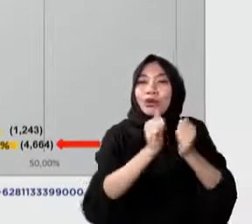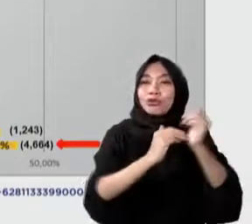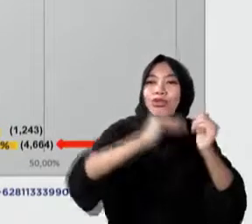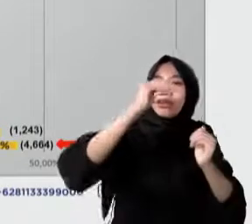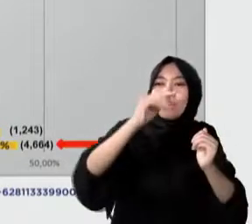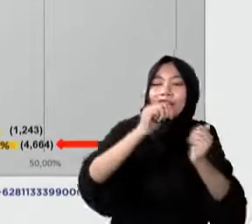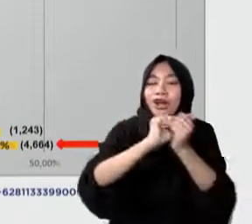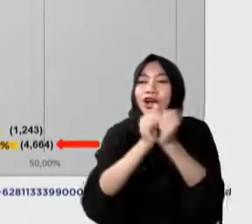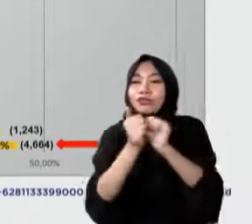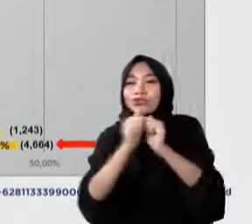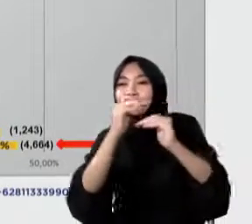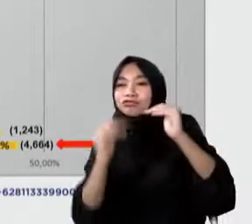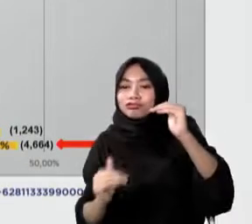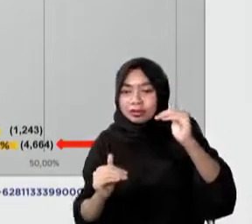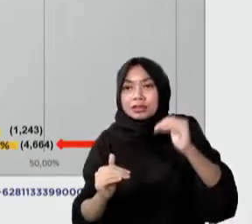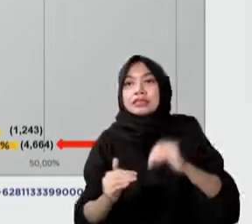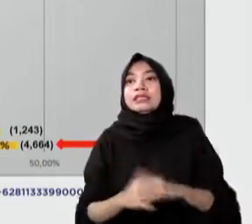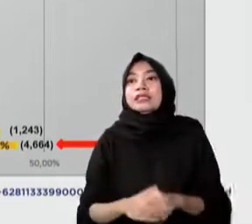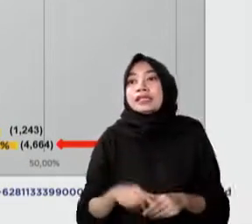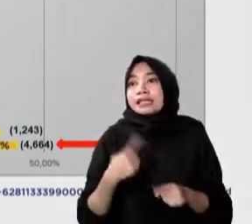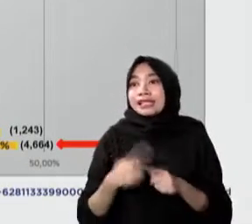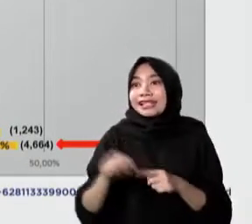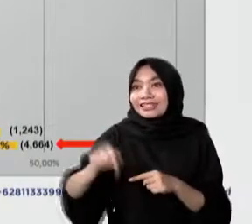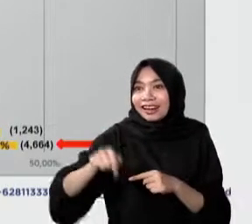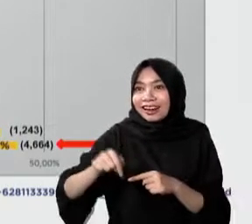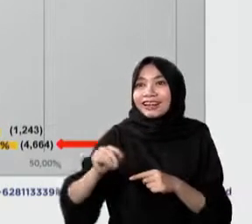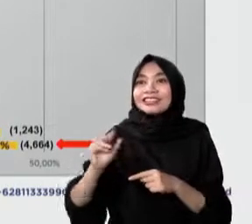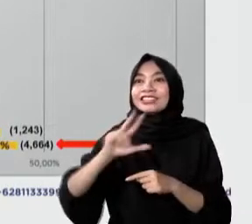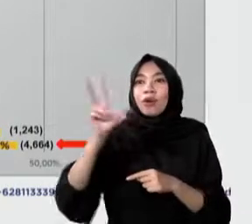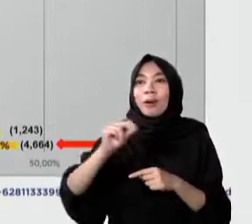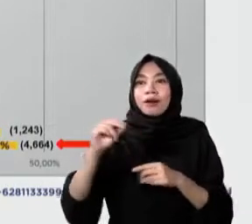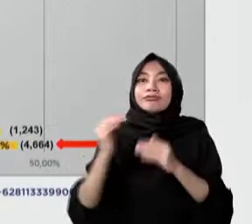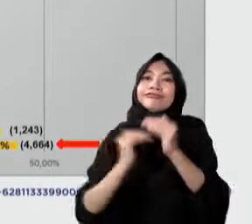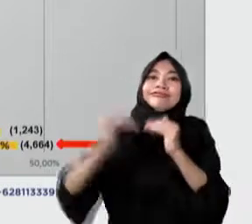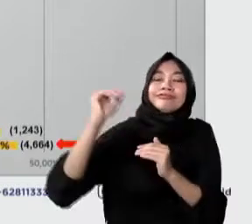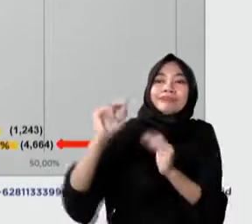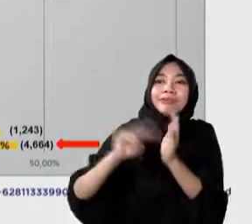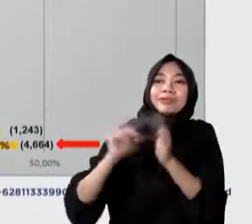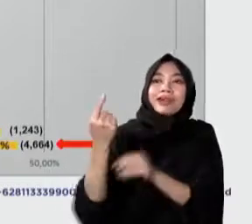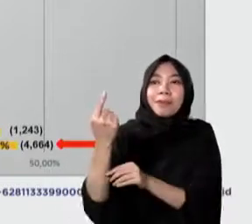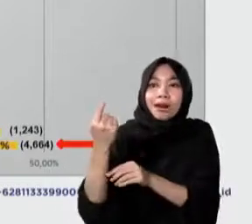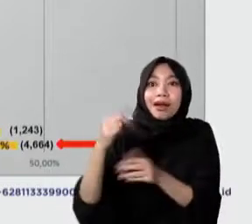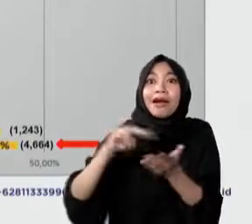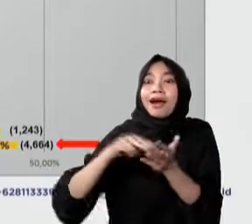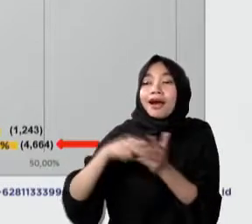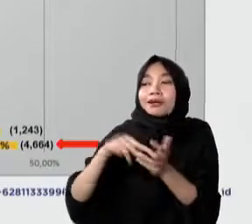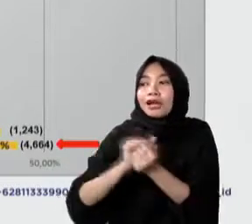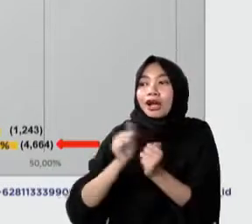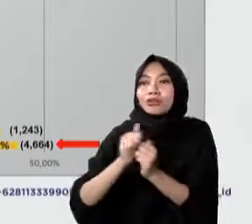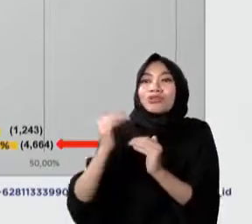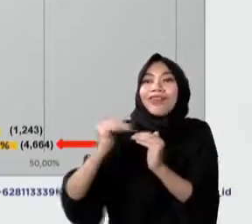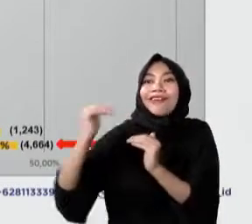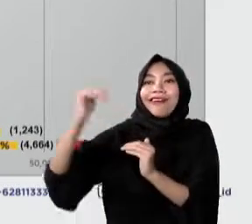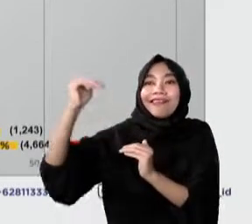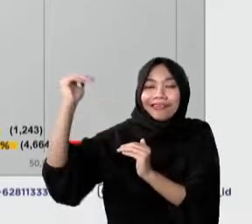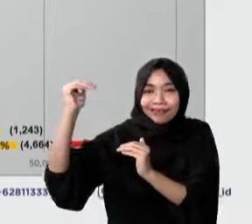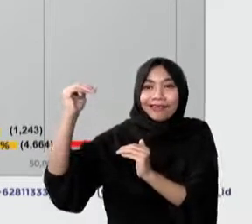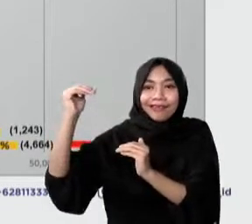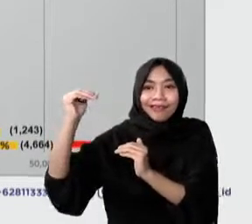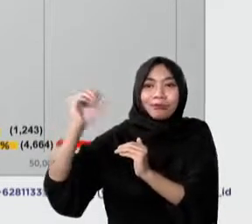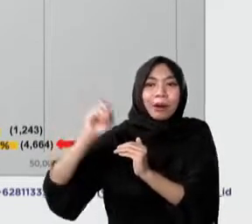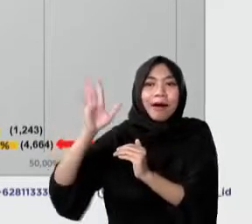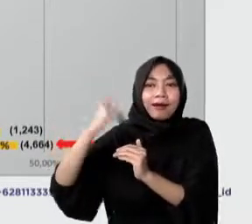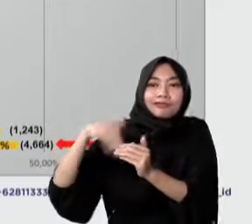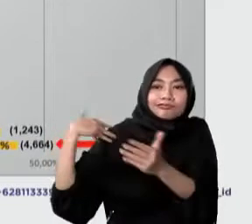rendah. Namun yang kita lihat di sini yang kedua, Jawa Barat menjadi peringkat pertama. Berarti terjadi kenaikan kasus cukup signifikan dalam